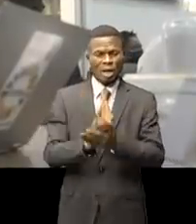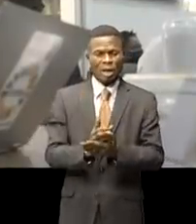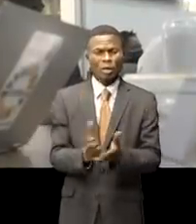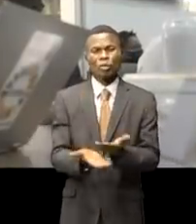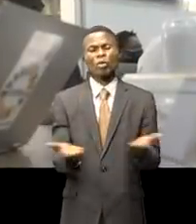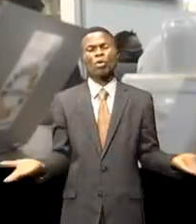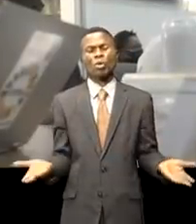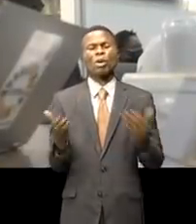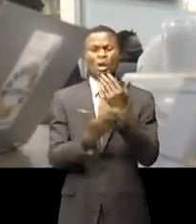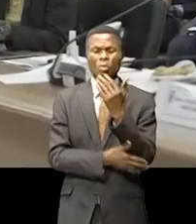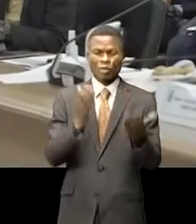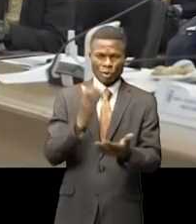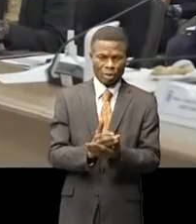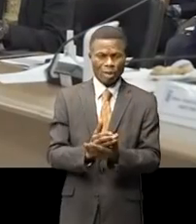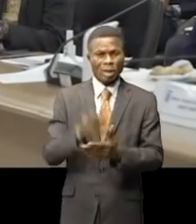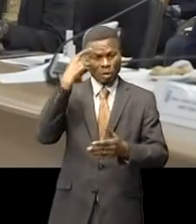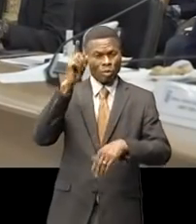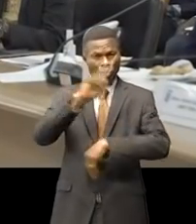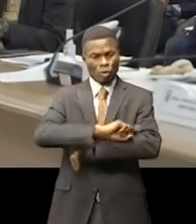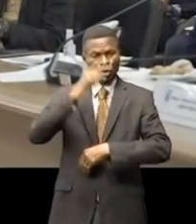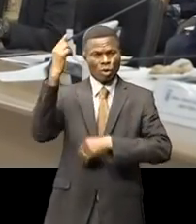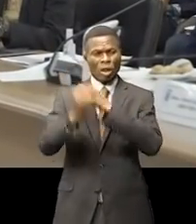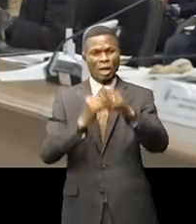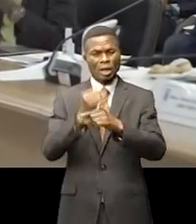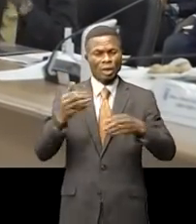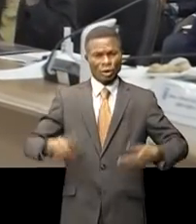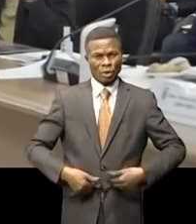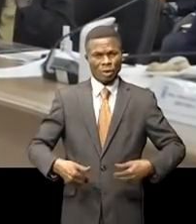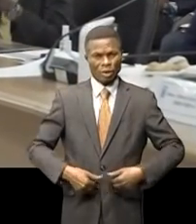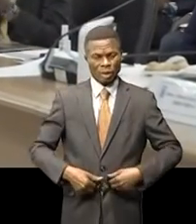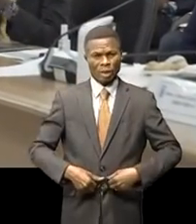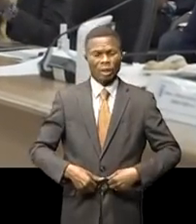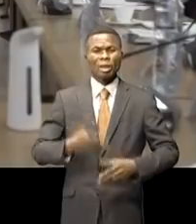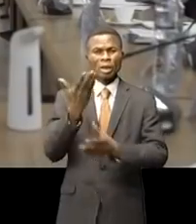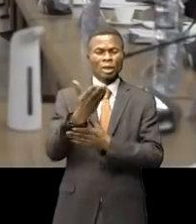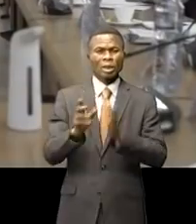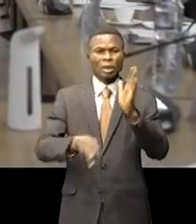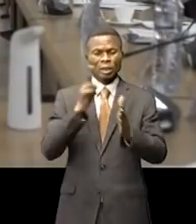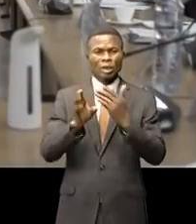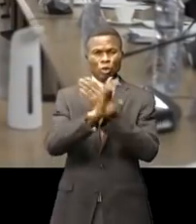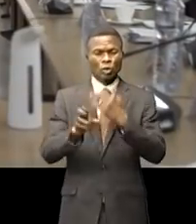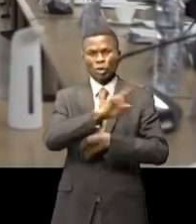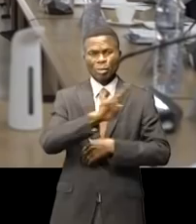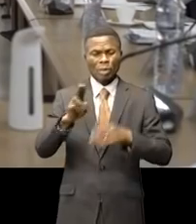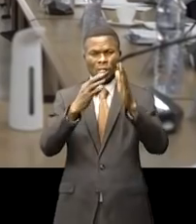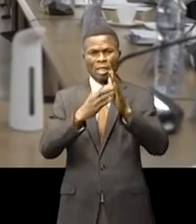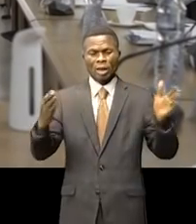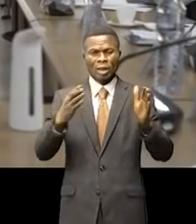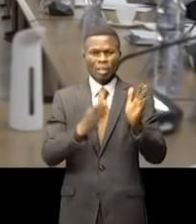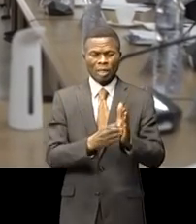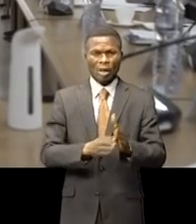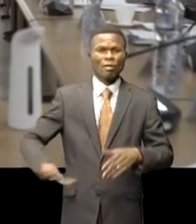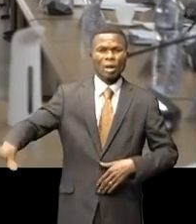l'extrême pauvreté à cette occasion de la journée internationale de la jeunesse décrété le 12 août 1989 par les nations